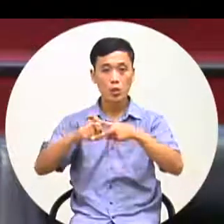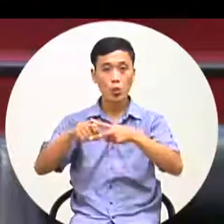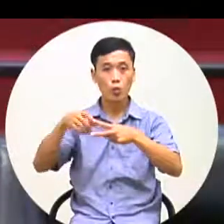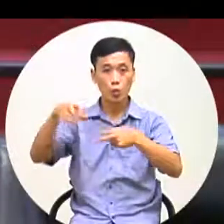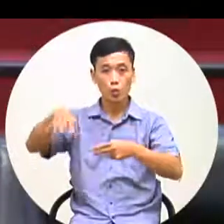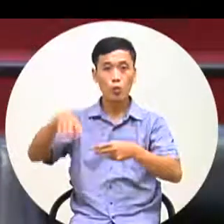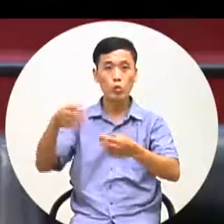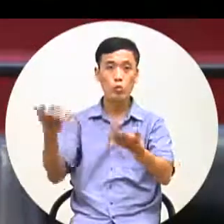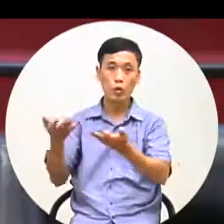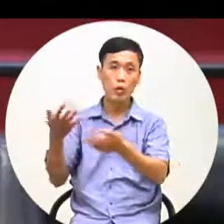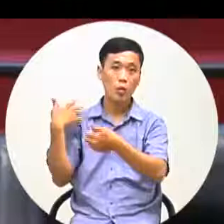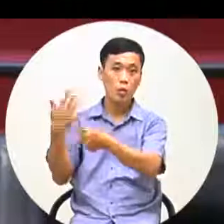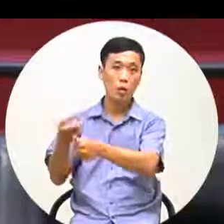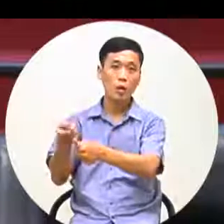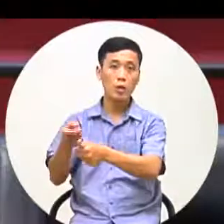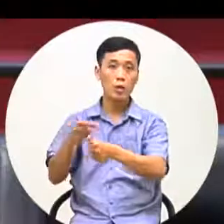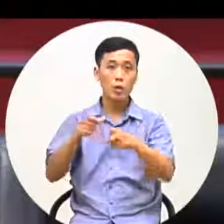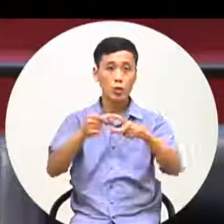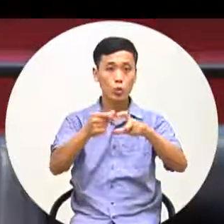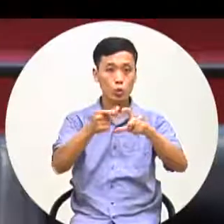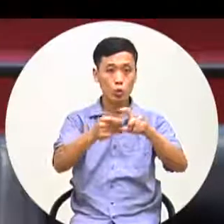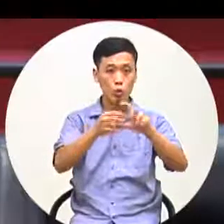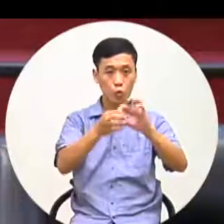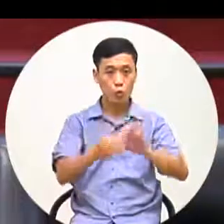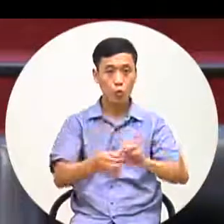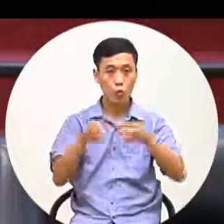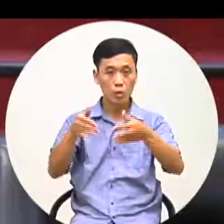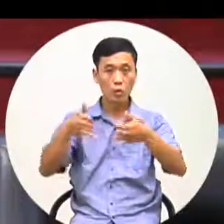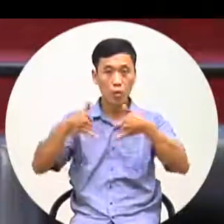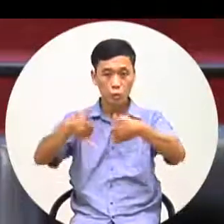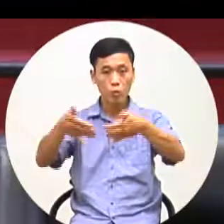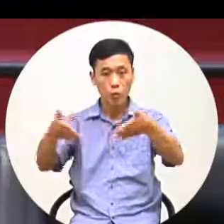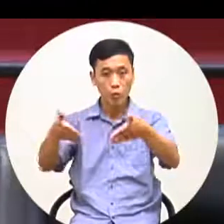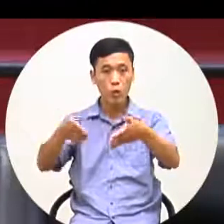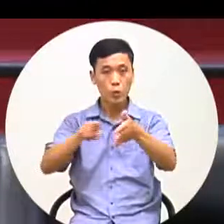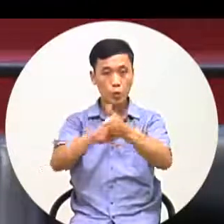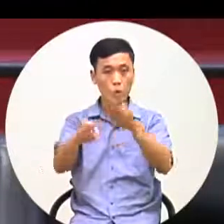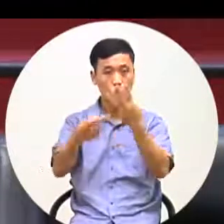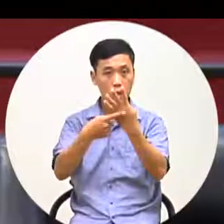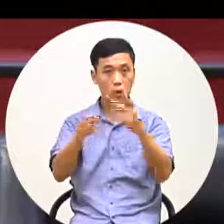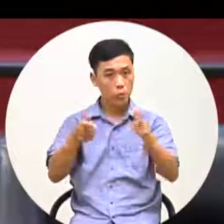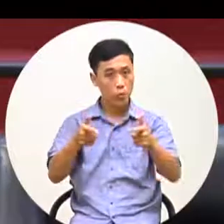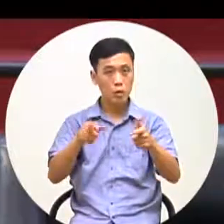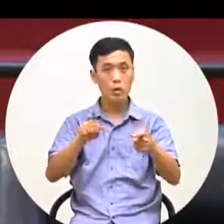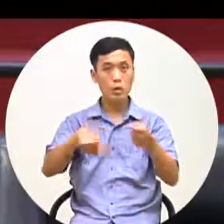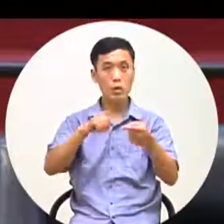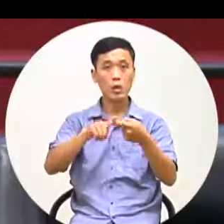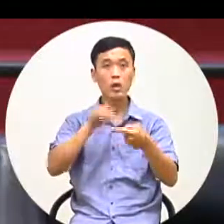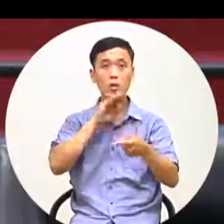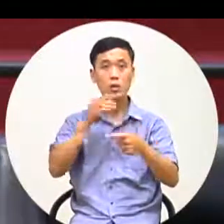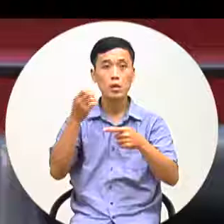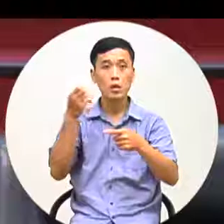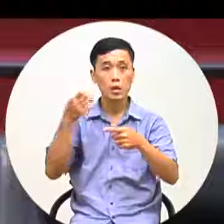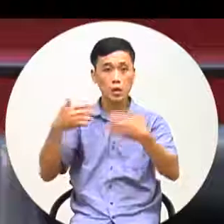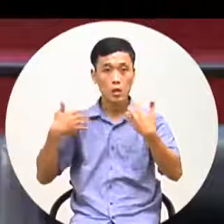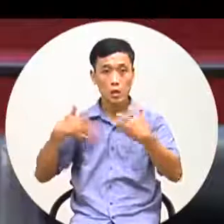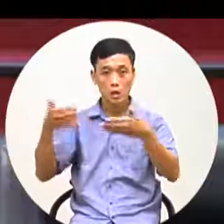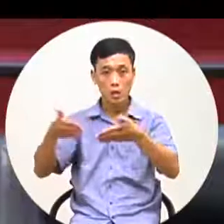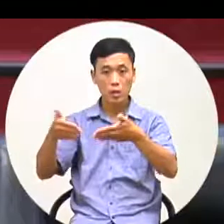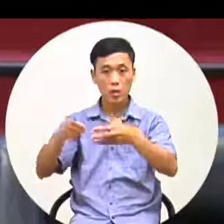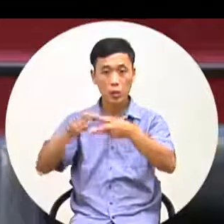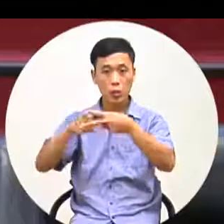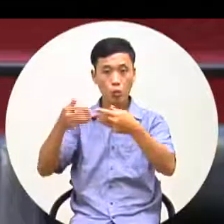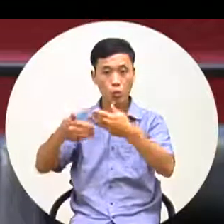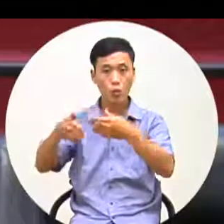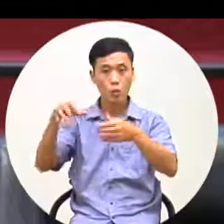道路不是他的专业，应该由区公应该由养新公处这样子，啊，这个东西呢，市长也在那边指